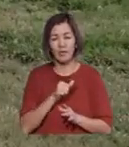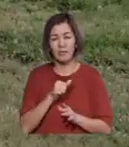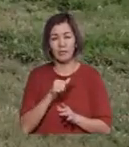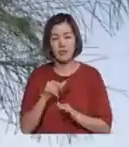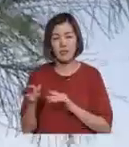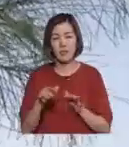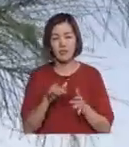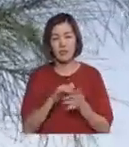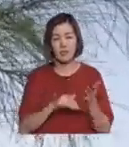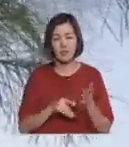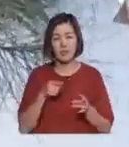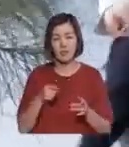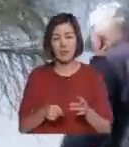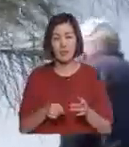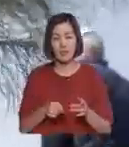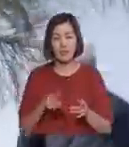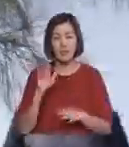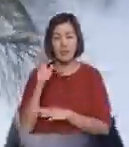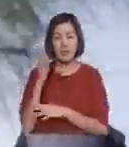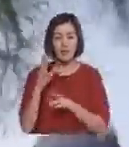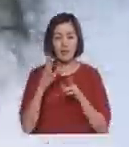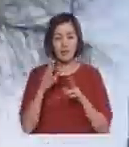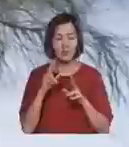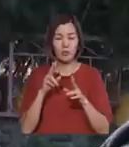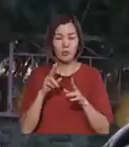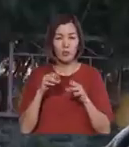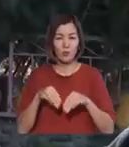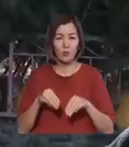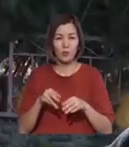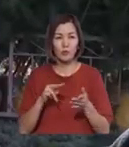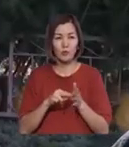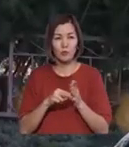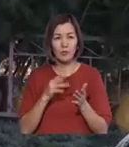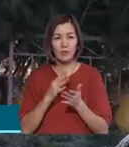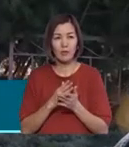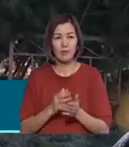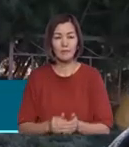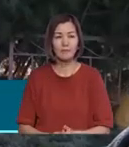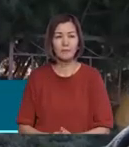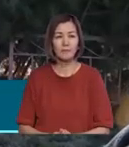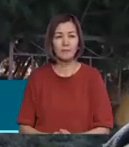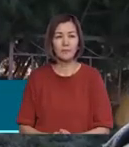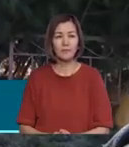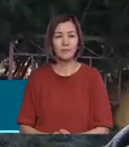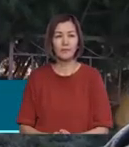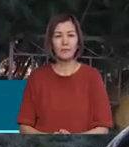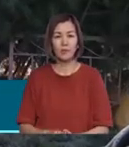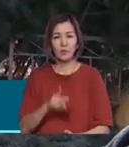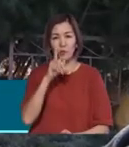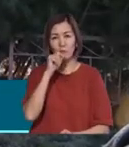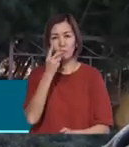экологиялық акция аясында 1000-ға жуық қарағай ағашын отырғызу жоспарланған. Қазақта айтады ғой, ер жігіттің үш міндеті бар